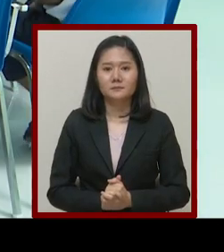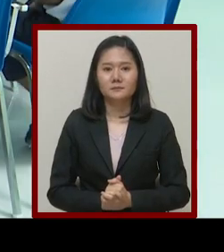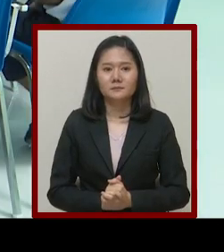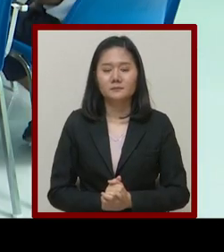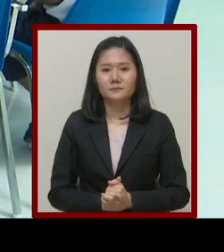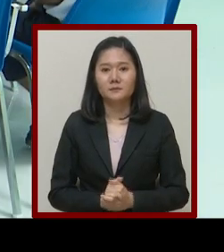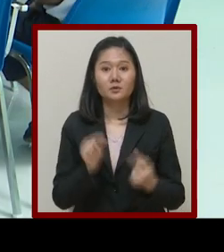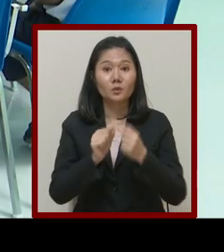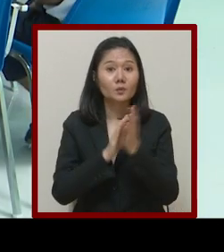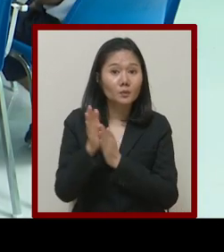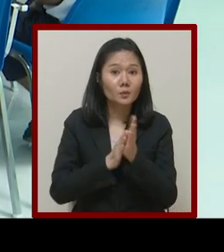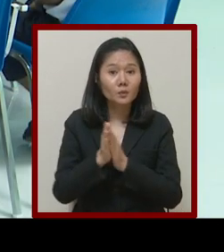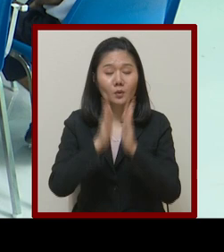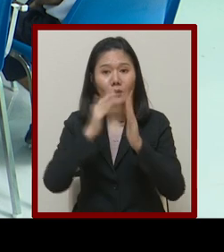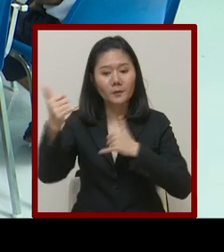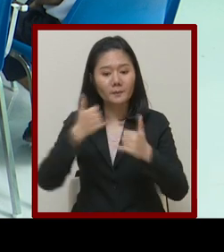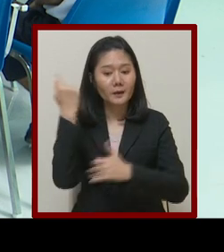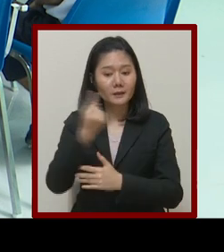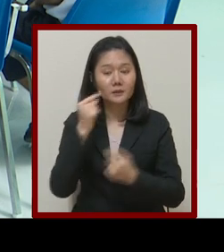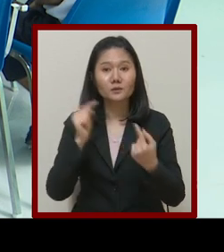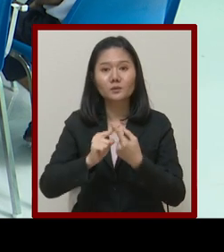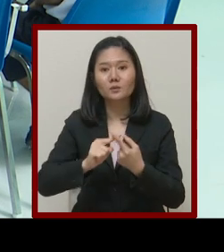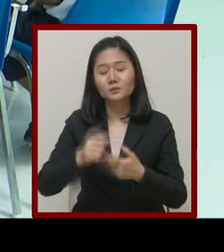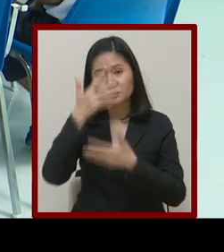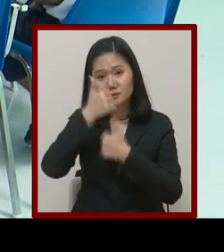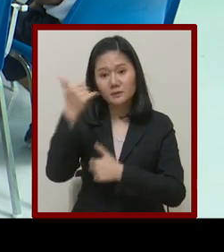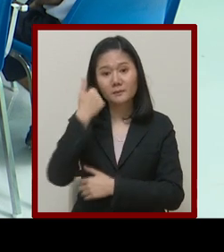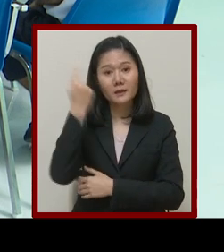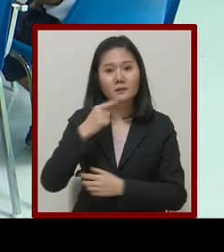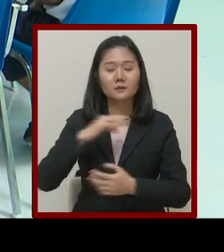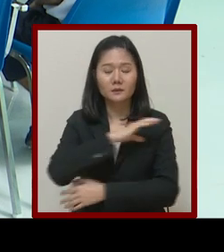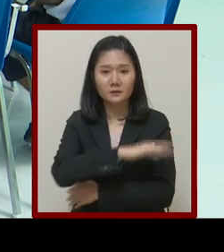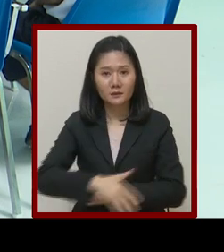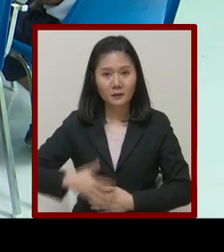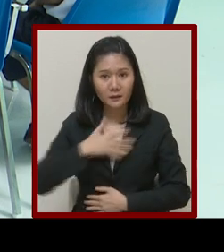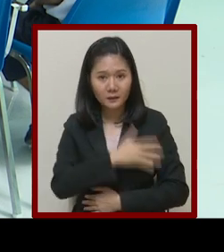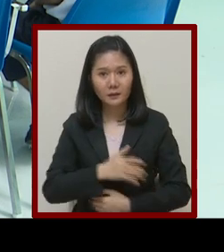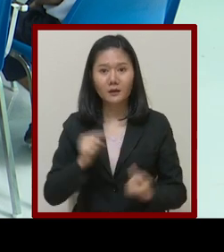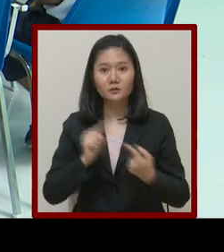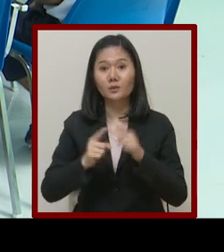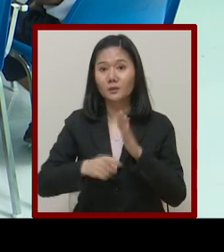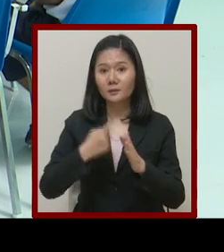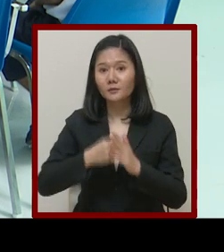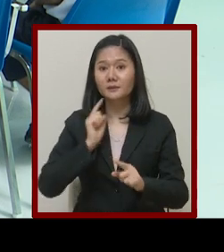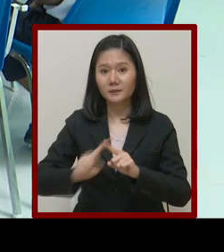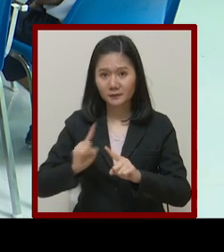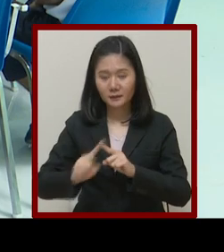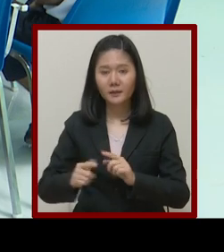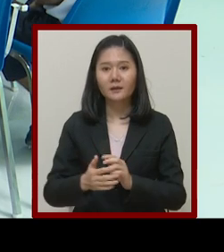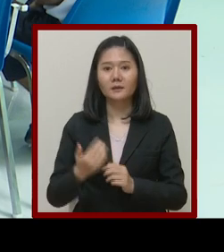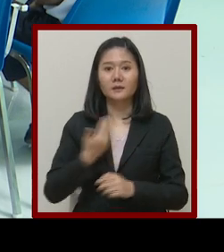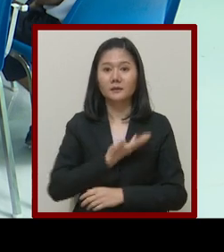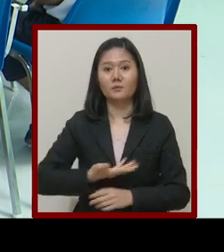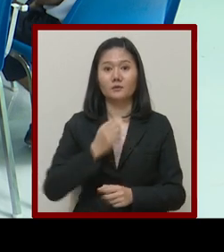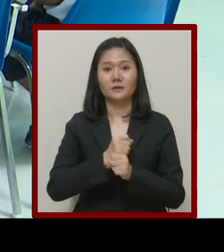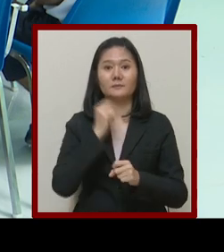แรงจูงใจของนักท่องเที่ยวในการท่องเที่ยวเชิงสุขภาพถูกไหมคะว่ามีเหตุผลอะไรต่างๆนานาซึ่งพวกเราก็